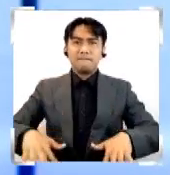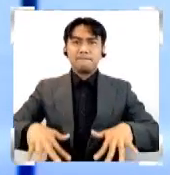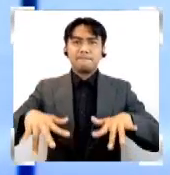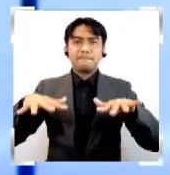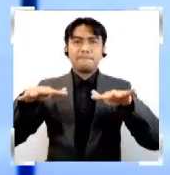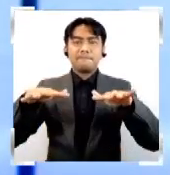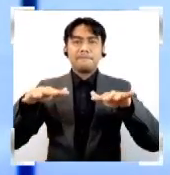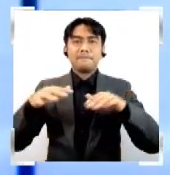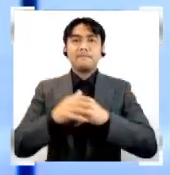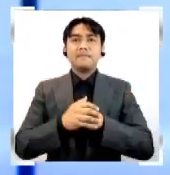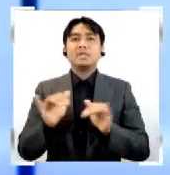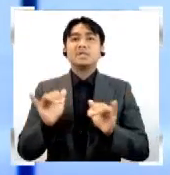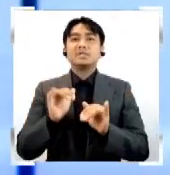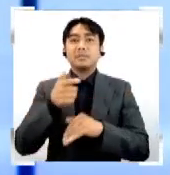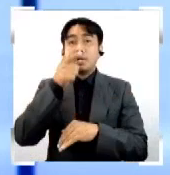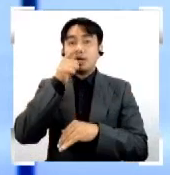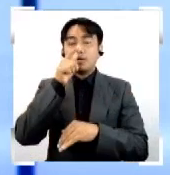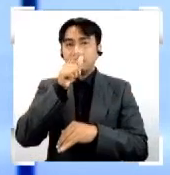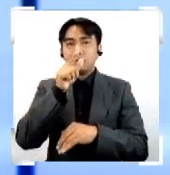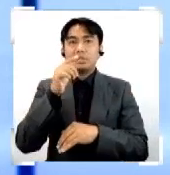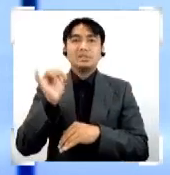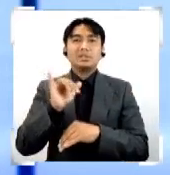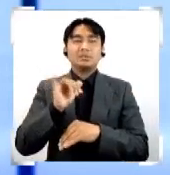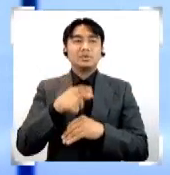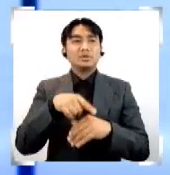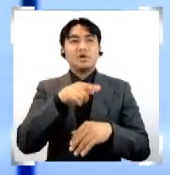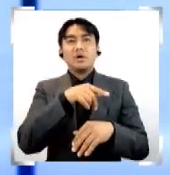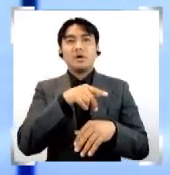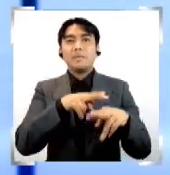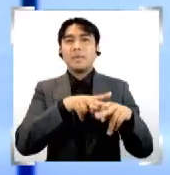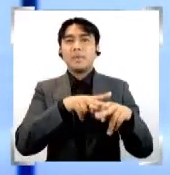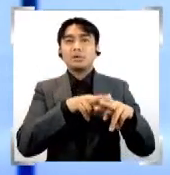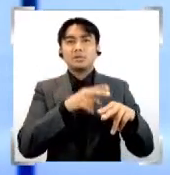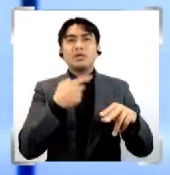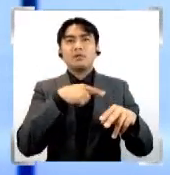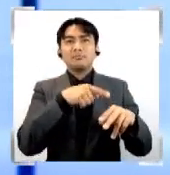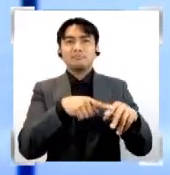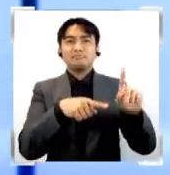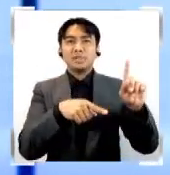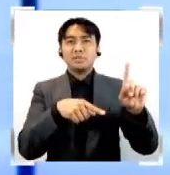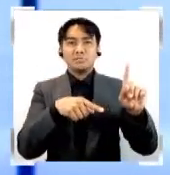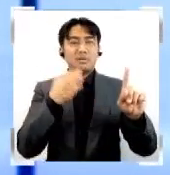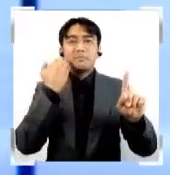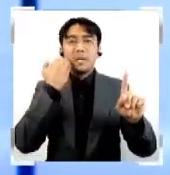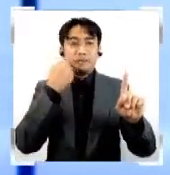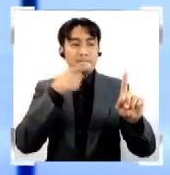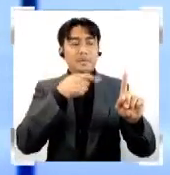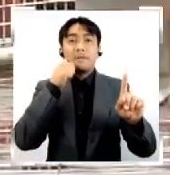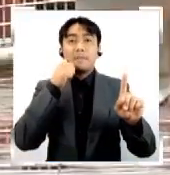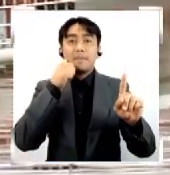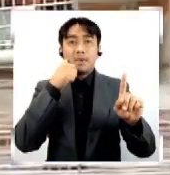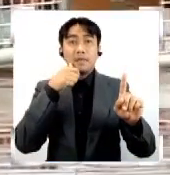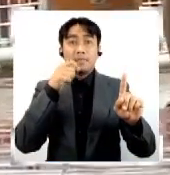Luzon, gaya sa Pangasinan kung saan isang bata ang namatay. Saksi, si Dano Tingkungko.